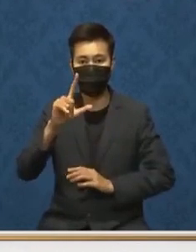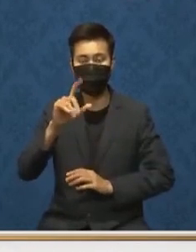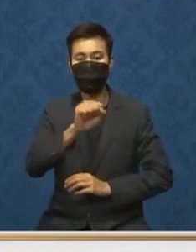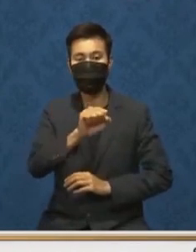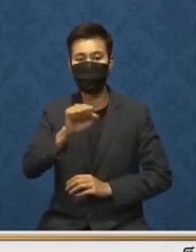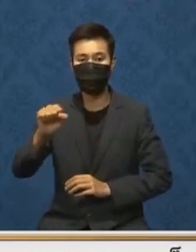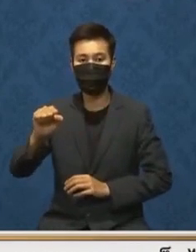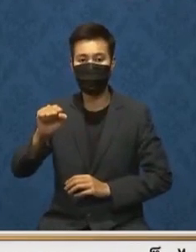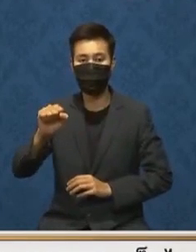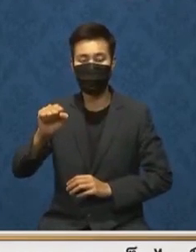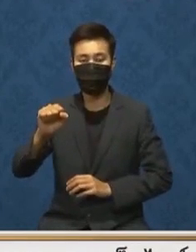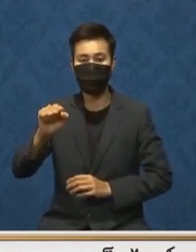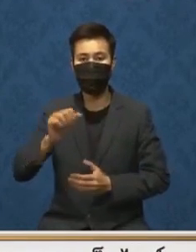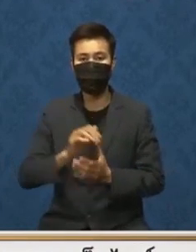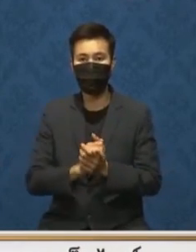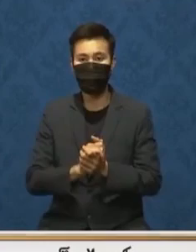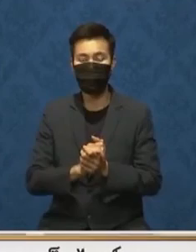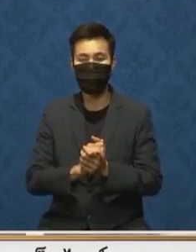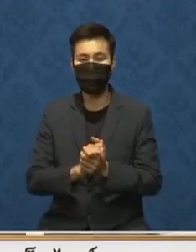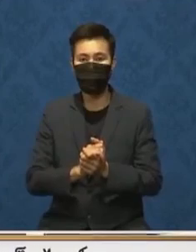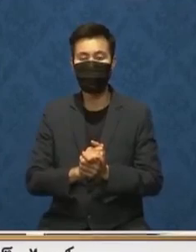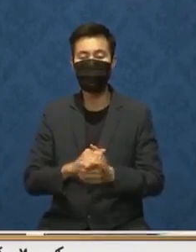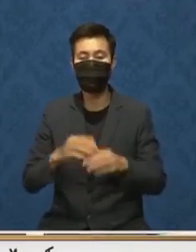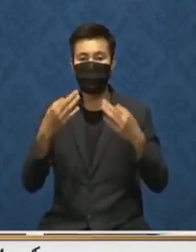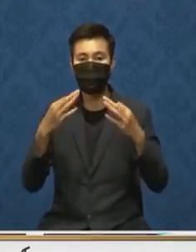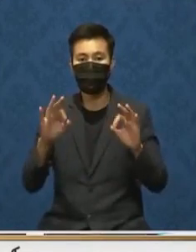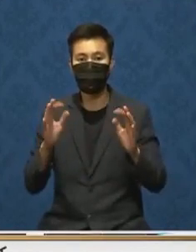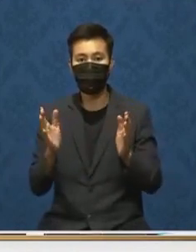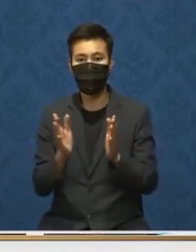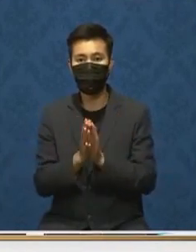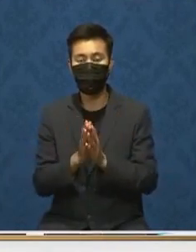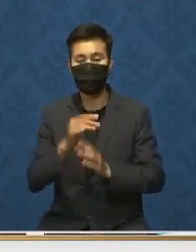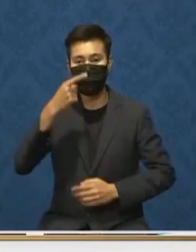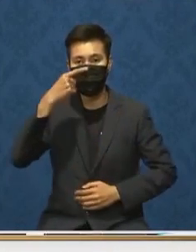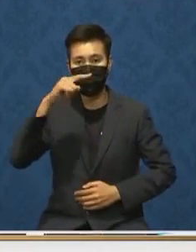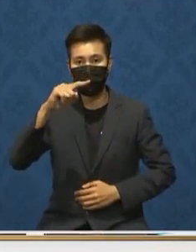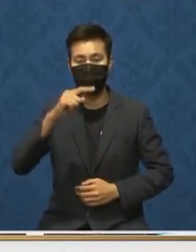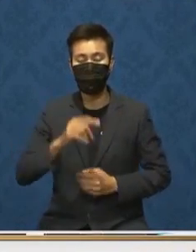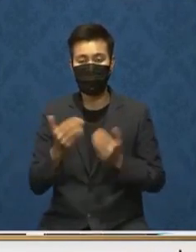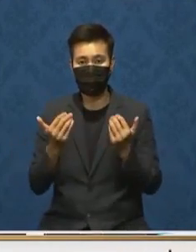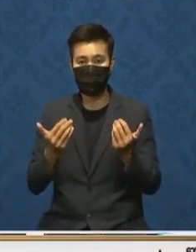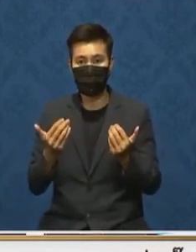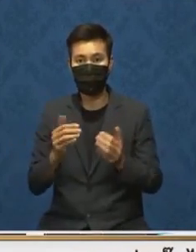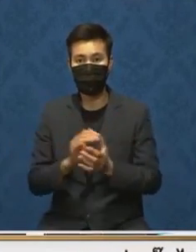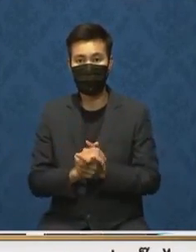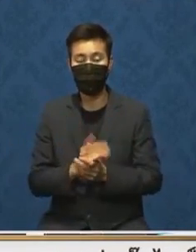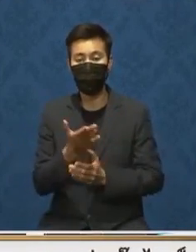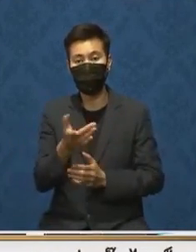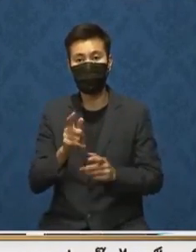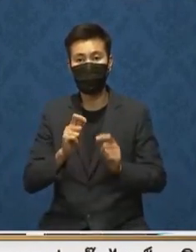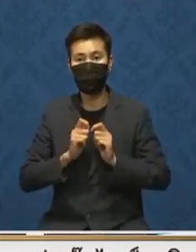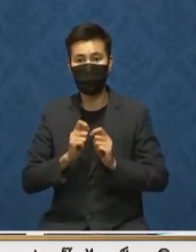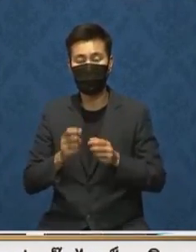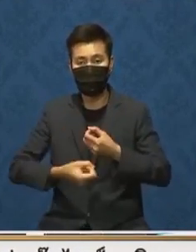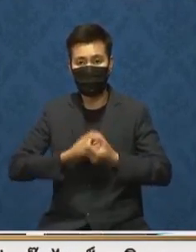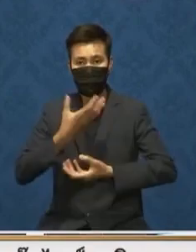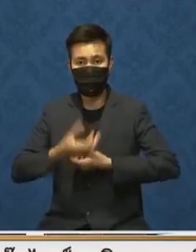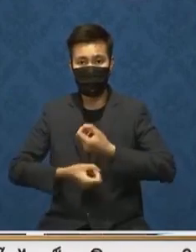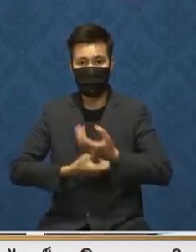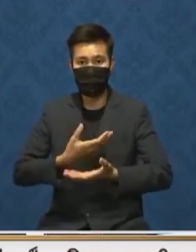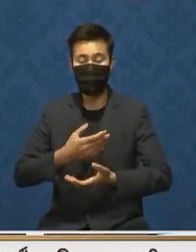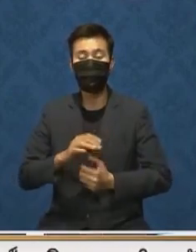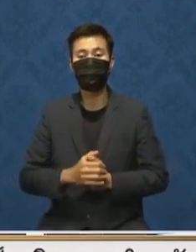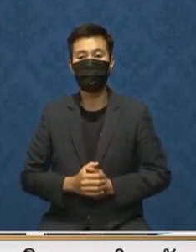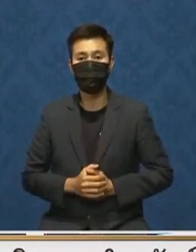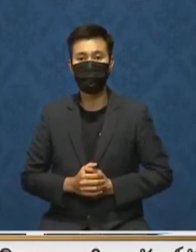ผู้แทนราษฎรพรรคเสรีรวมไทยวันนี้ขออนุญาตท่านประธานออกความเห็นแสดงความคิดเห็น